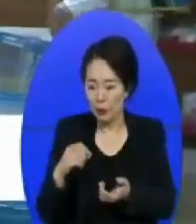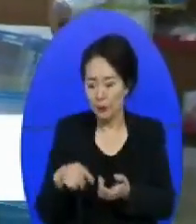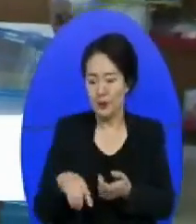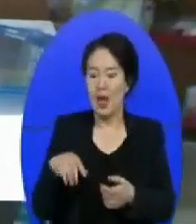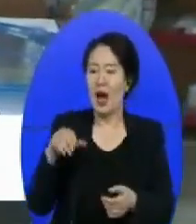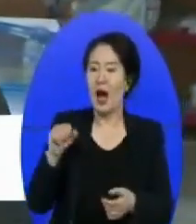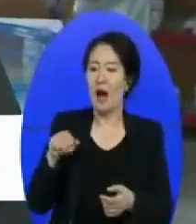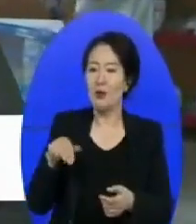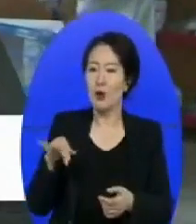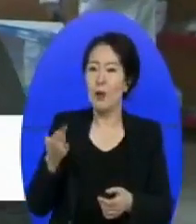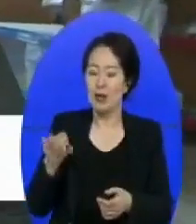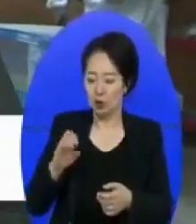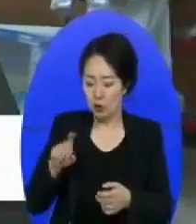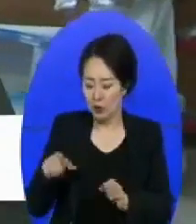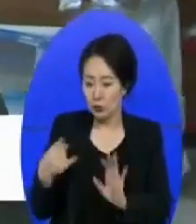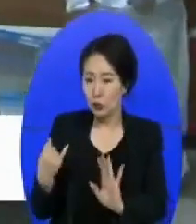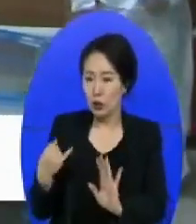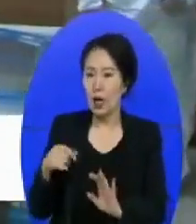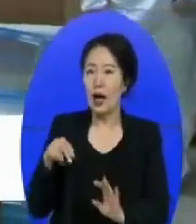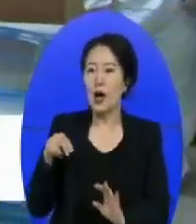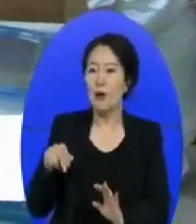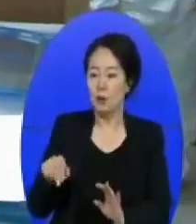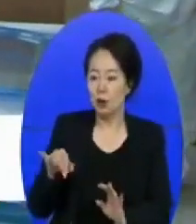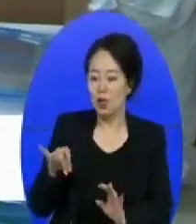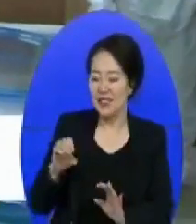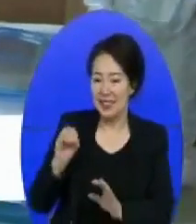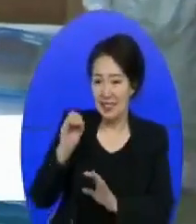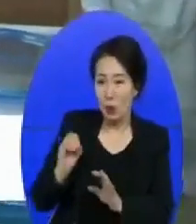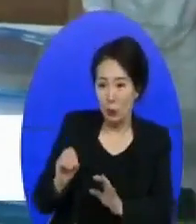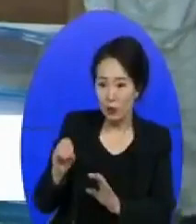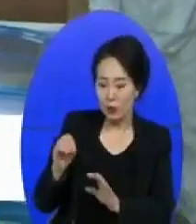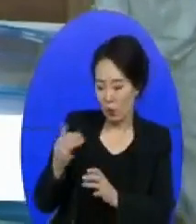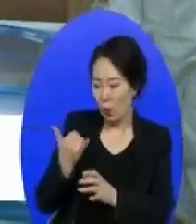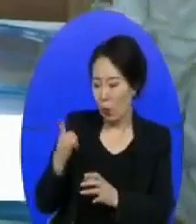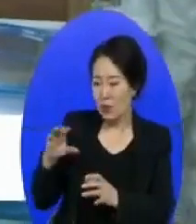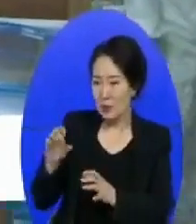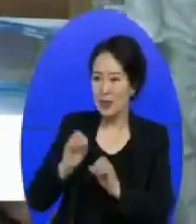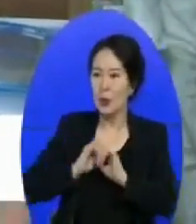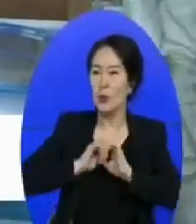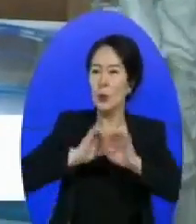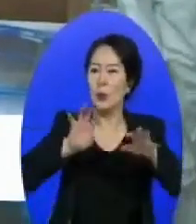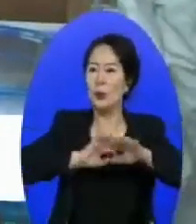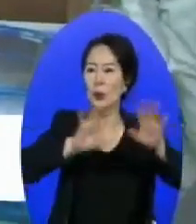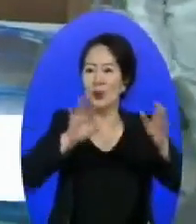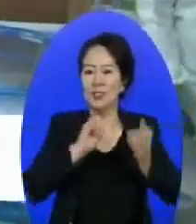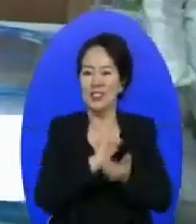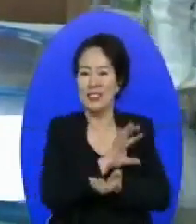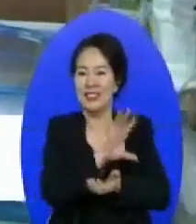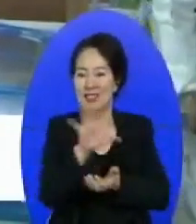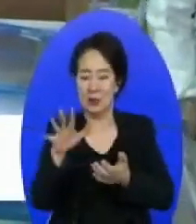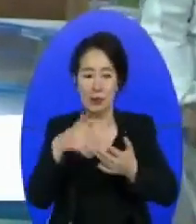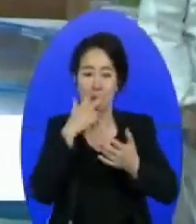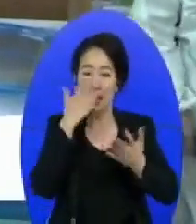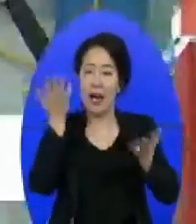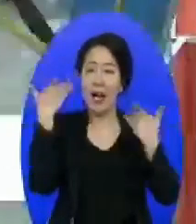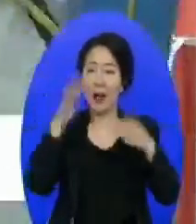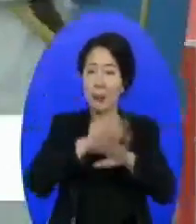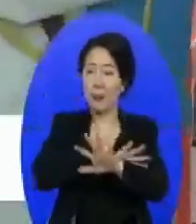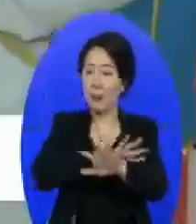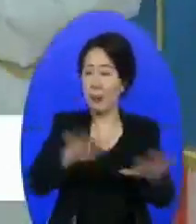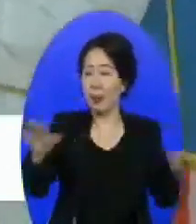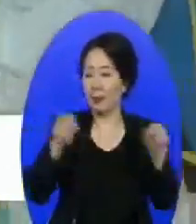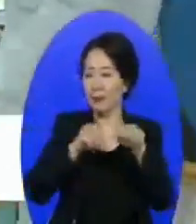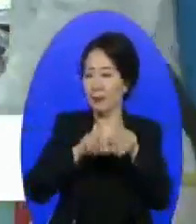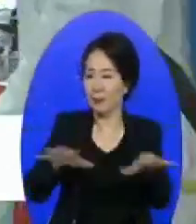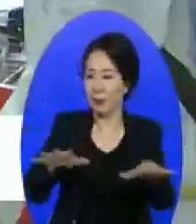автомаксав хэгжжиг нь болохов 0.6% улсан лав цацагж байгаа. Энэ болохов агав улан бүх гадаргууд цацагж байгаа шүү.